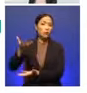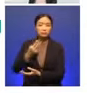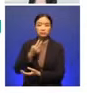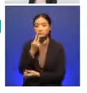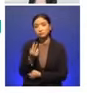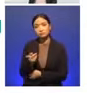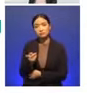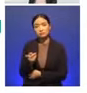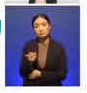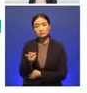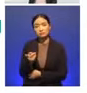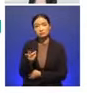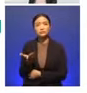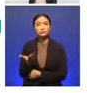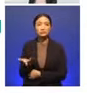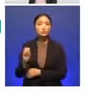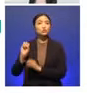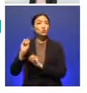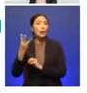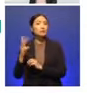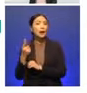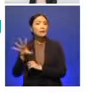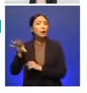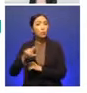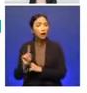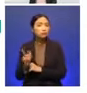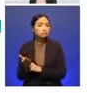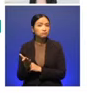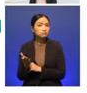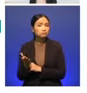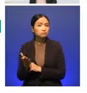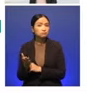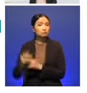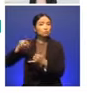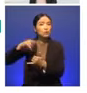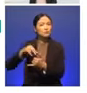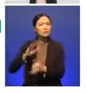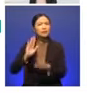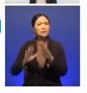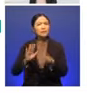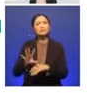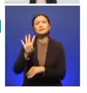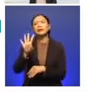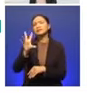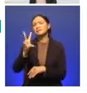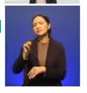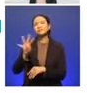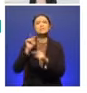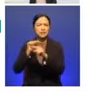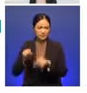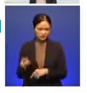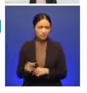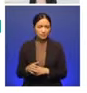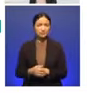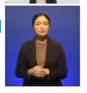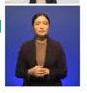เขาก็จะไปใช้สวัสดิการที่เป็นรักษาพยาบาลประมาณ 34% นะฮะใกล้เคียงกันเลยกับหลักประกันสุ